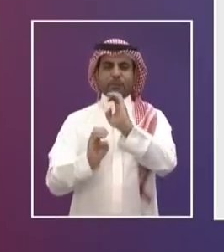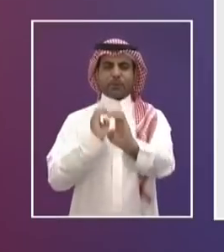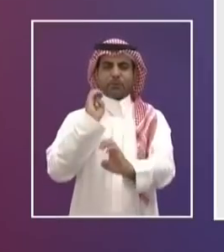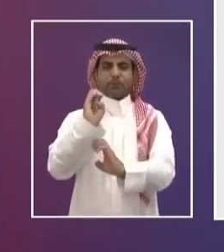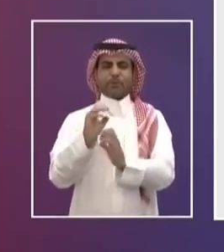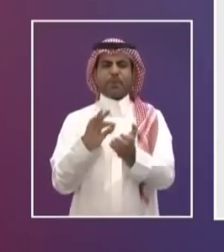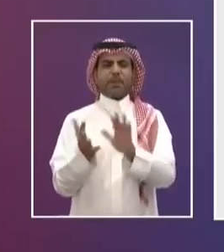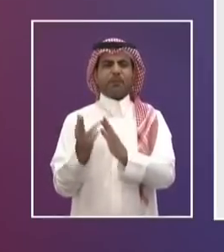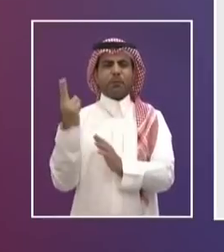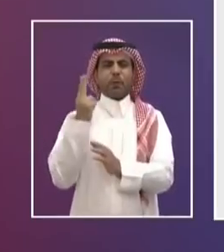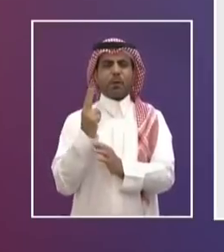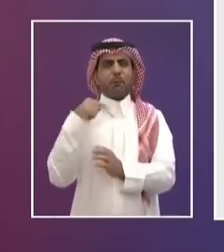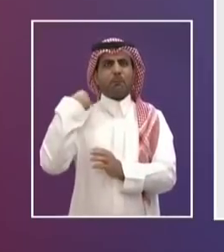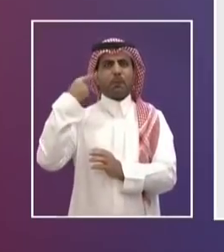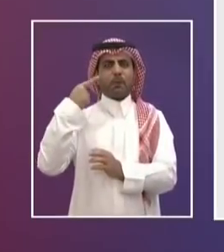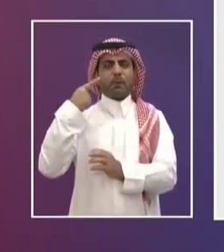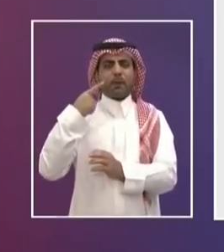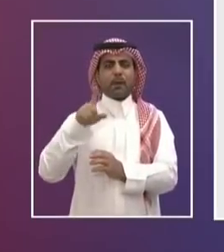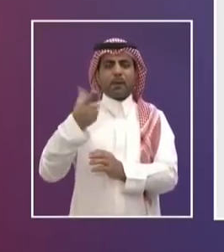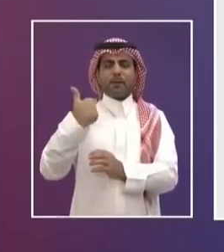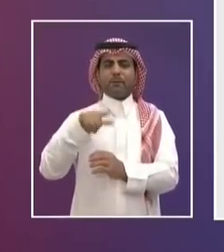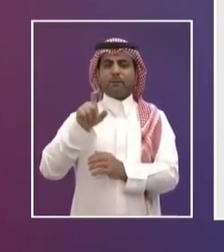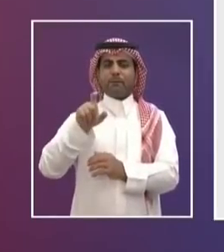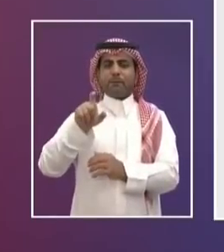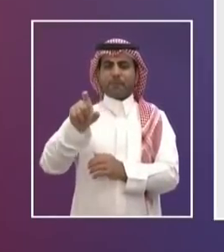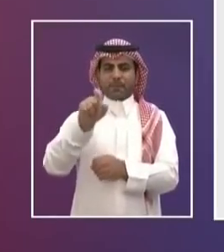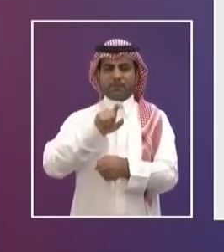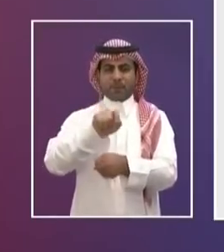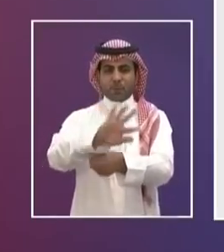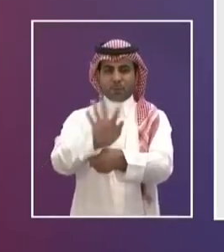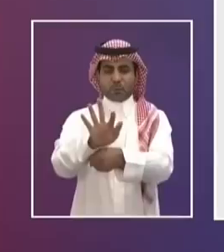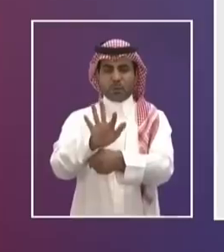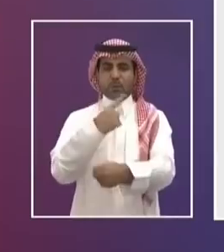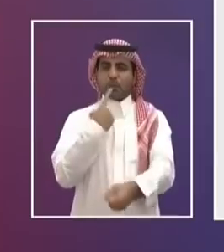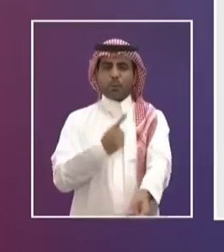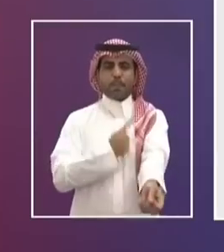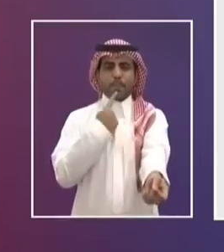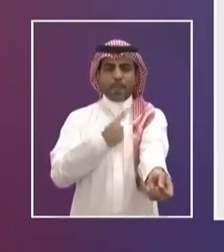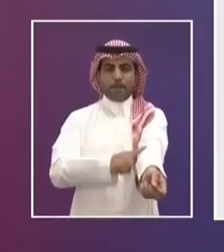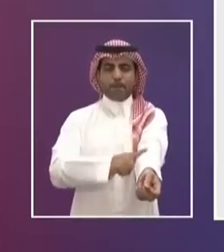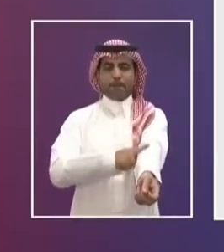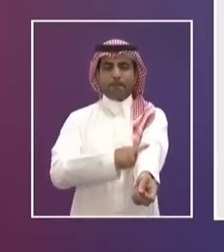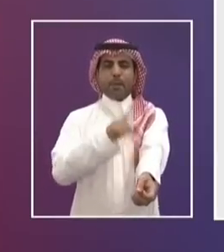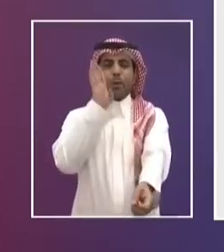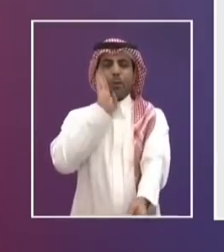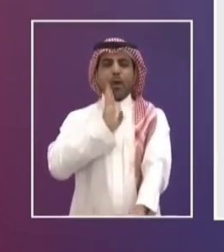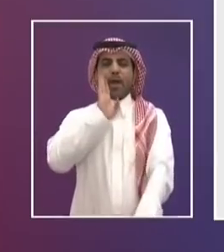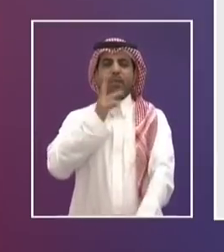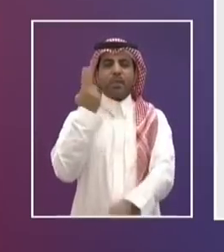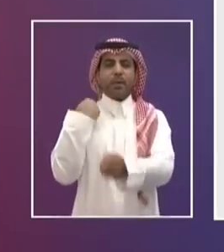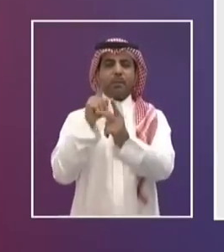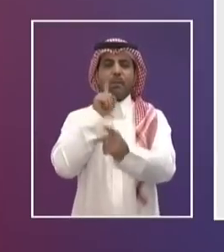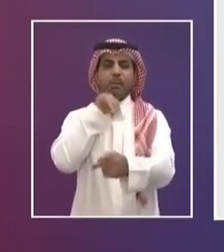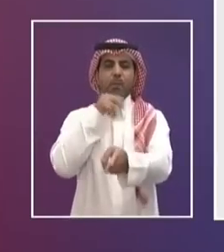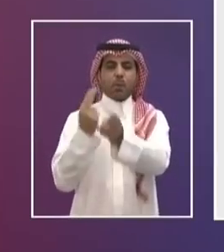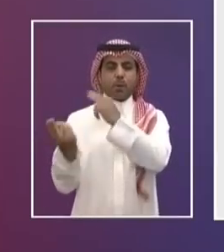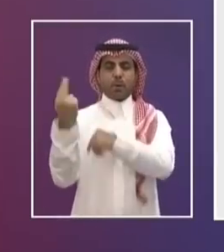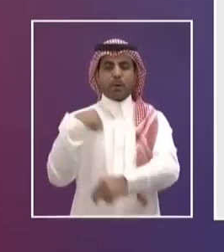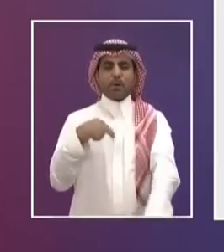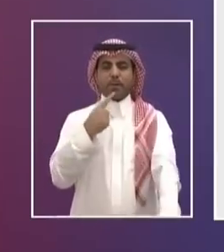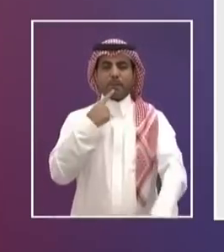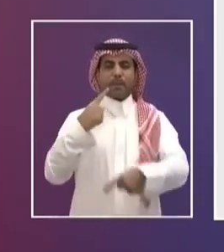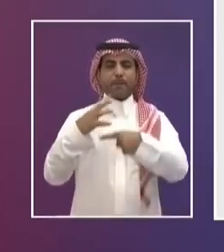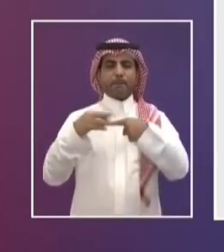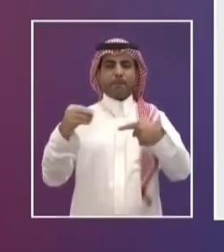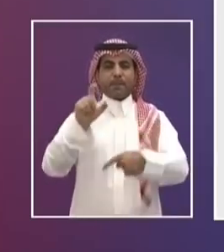صحة من يقول بأن فيروس كورونا لا يصيب مرضى السكل سيل؟ السكل سيل ديزيز، فقر الدم المنجلي، أحد